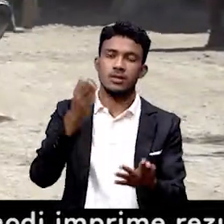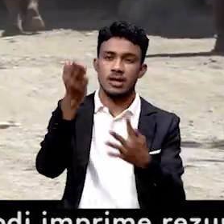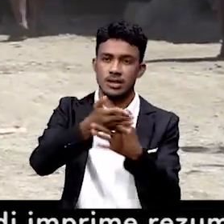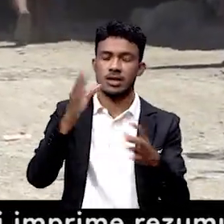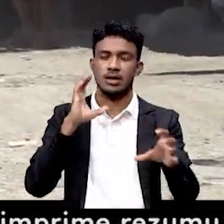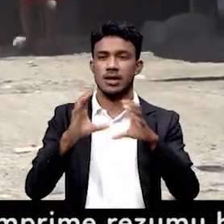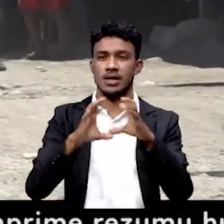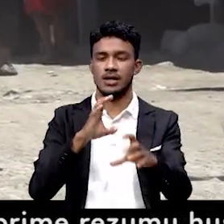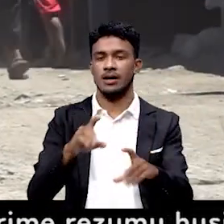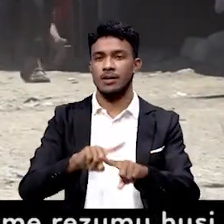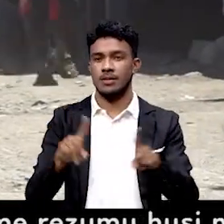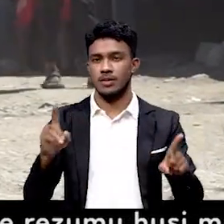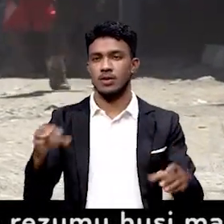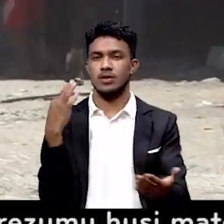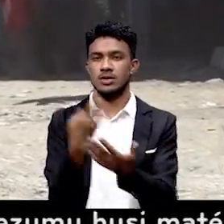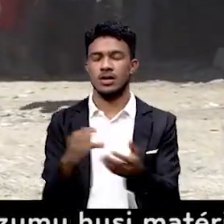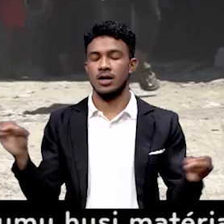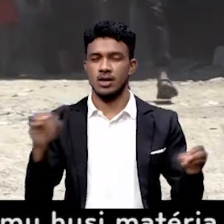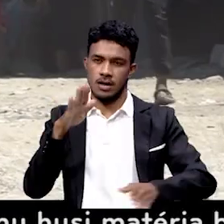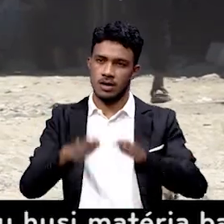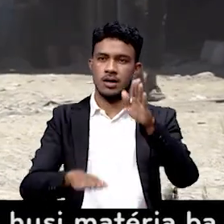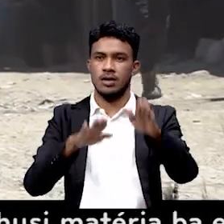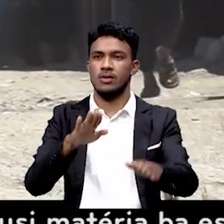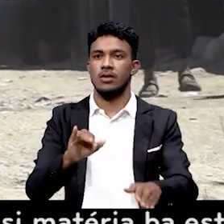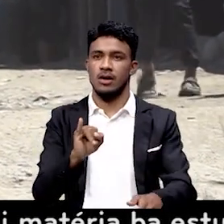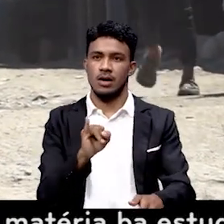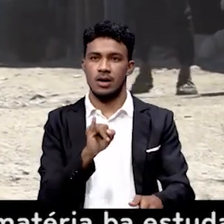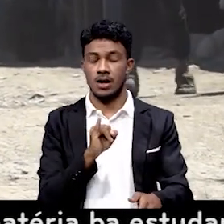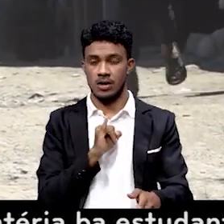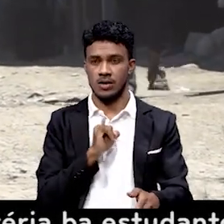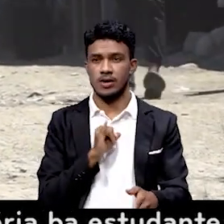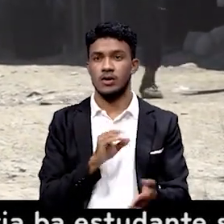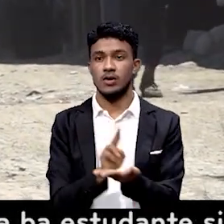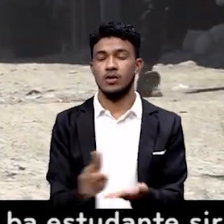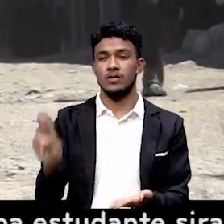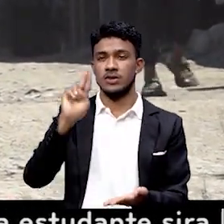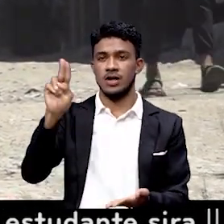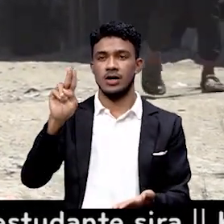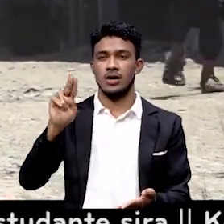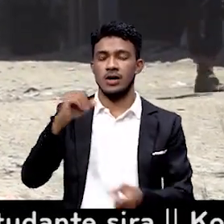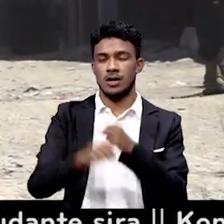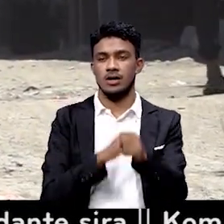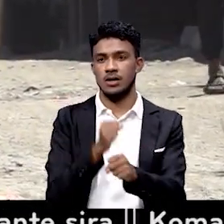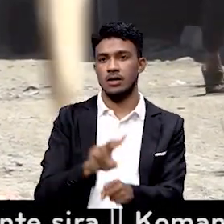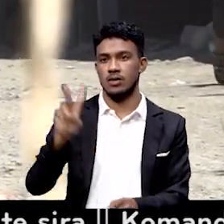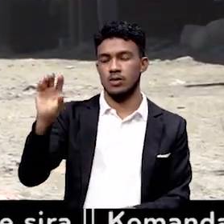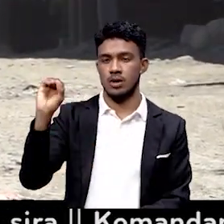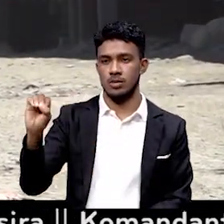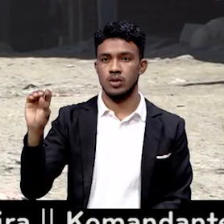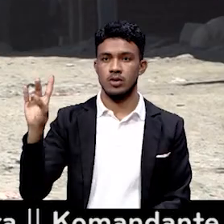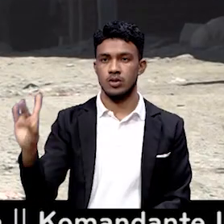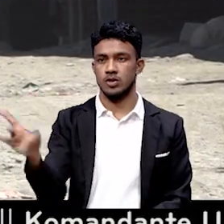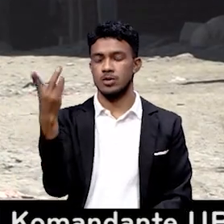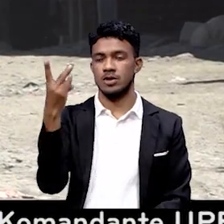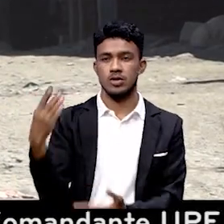lima hahu iha universiti ada ni iha 2017 2017 tuir uan